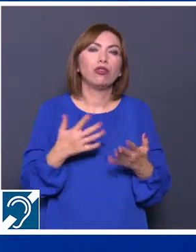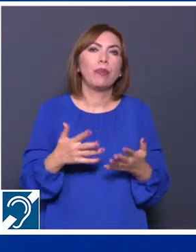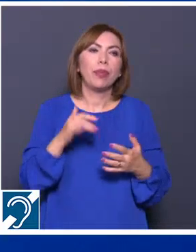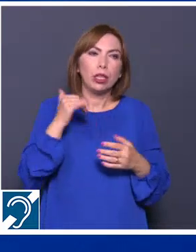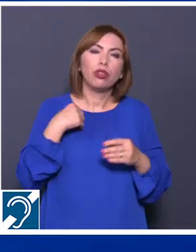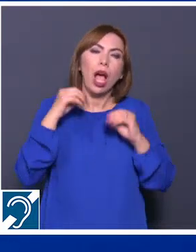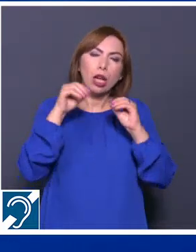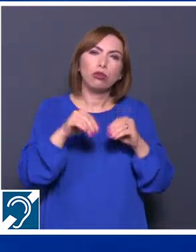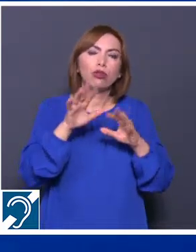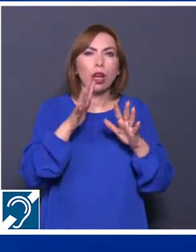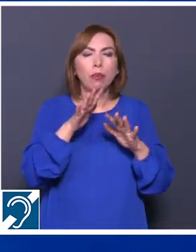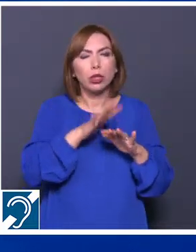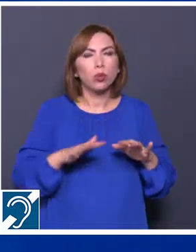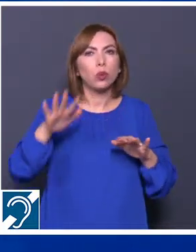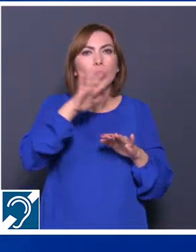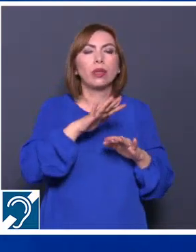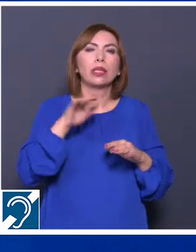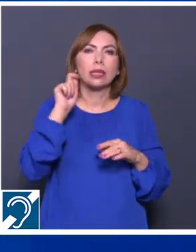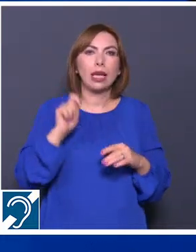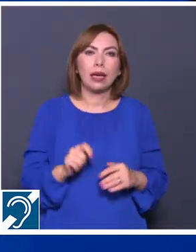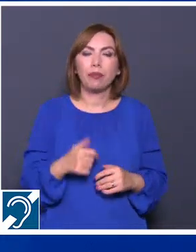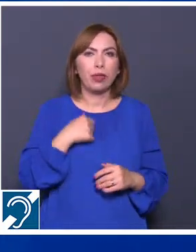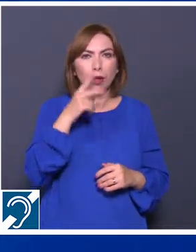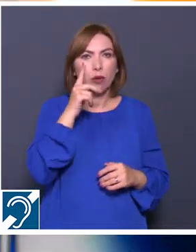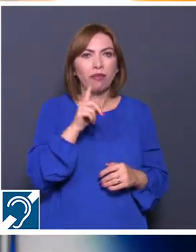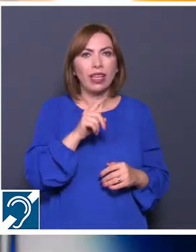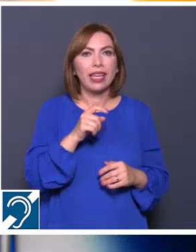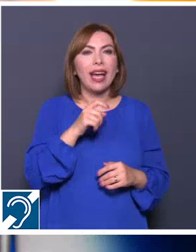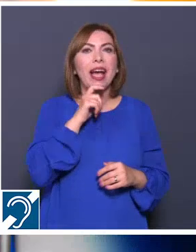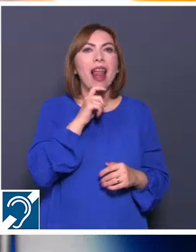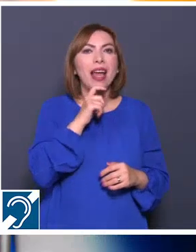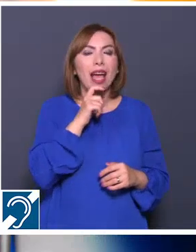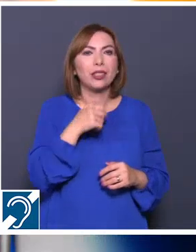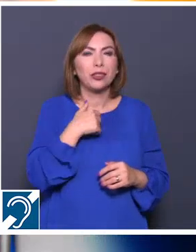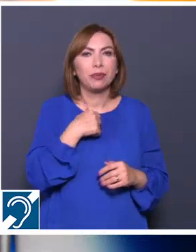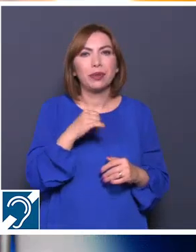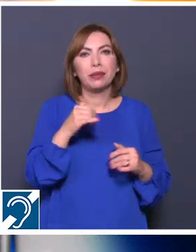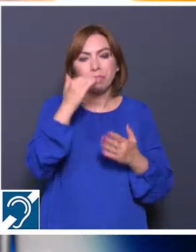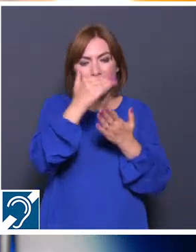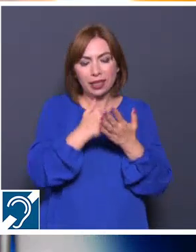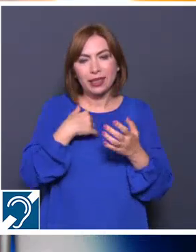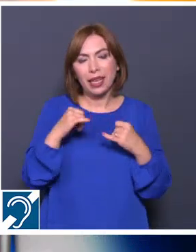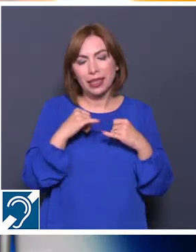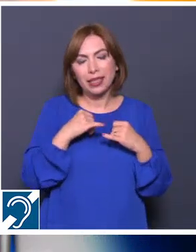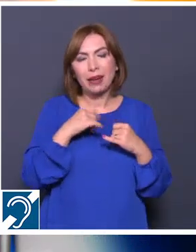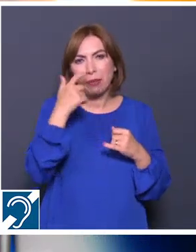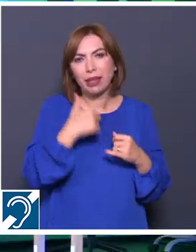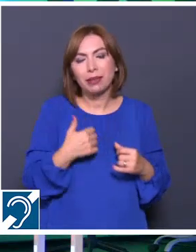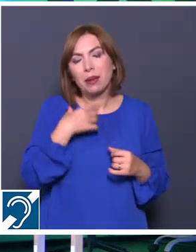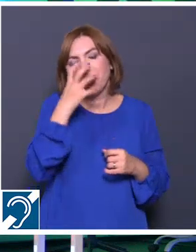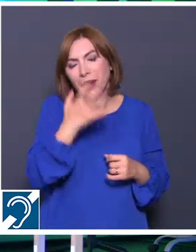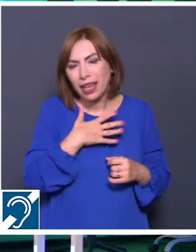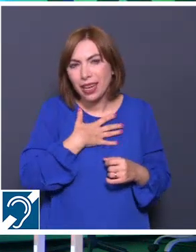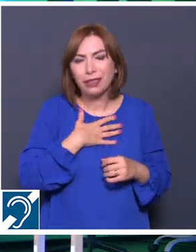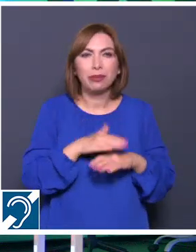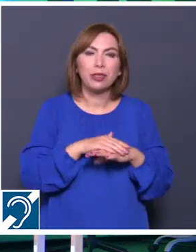și ajungem cam prin toate zonele din țară. Nu văd Călăraș pe listă, mă interesa personal, dar îmi poate... Îmi pare rău, cer scuze, n-a